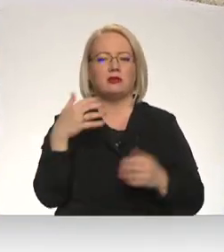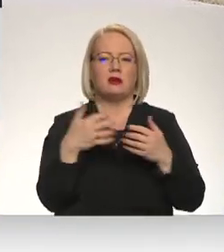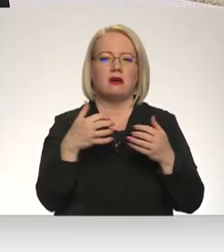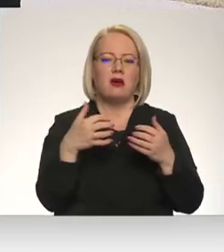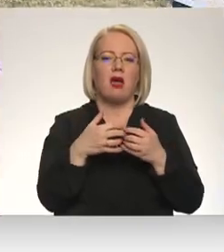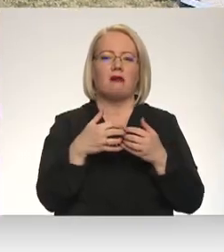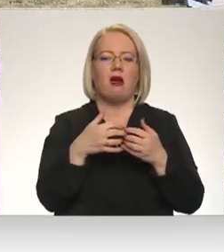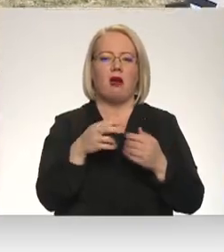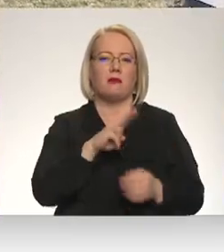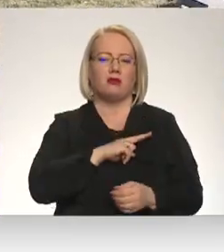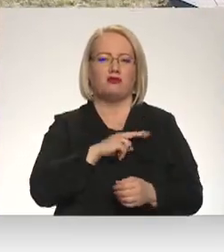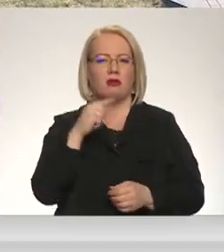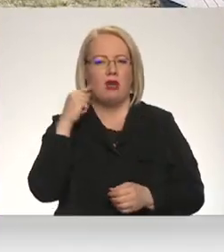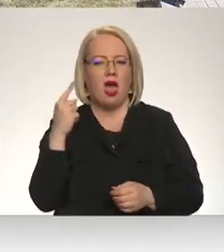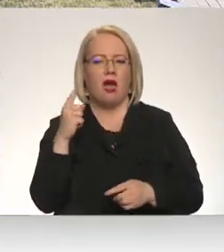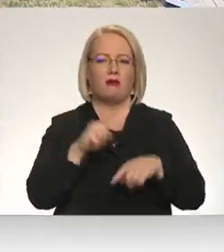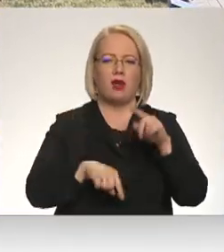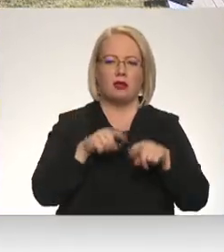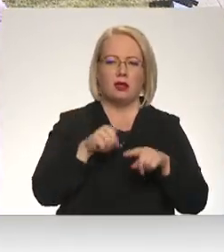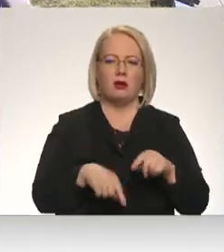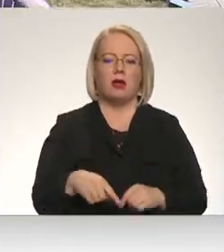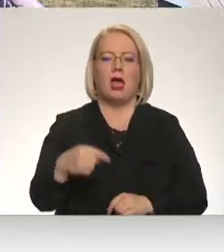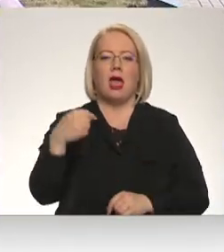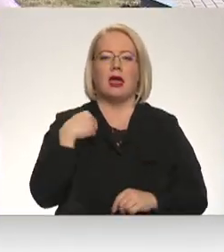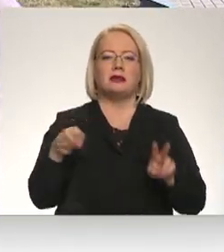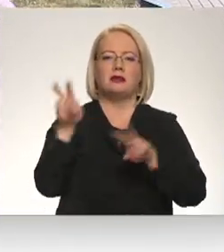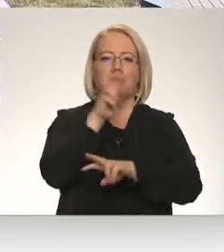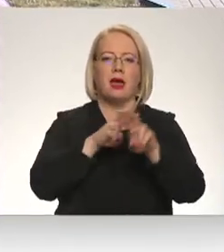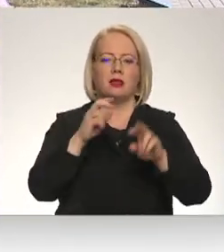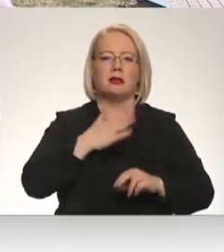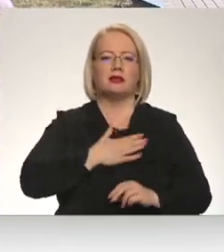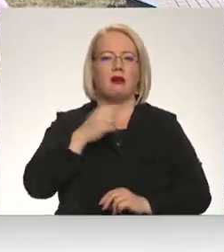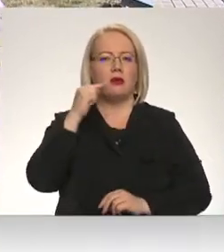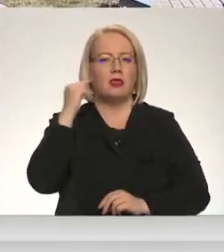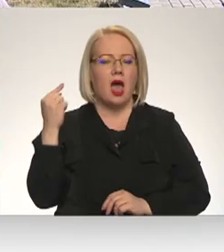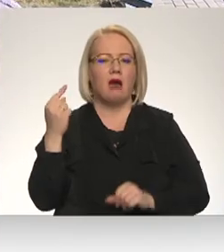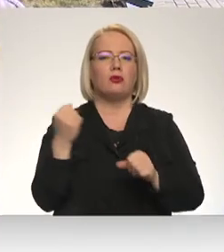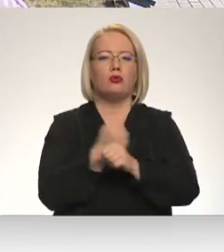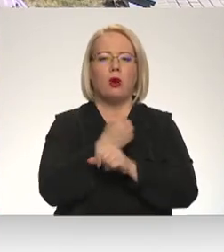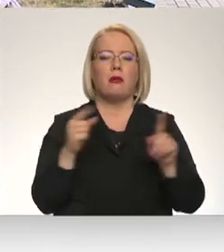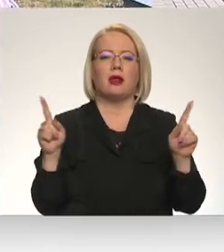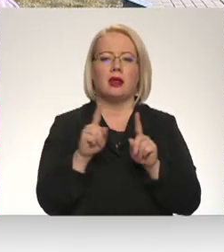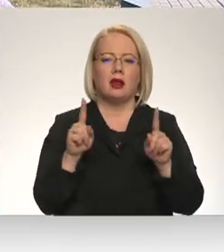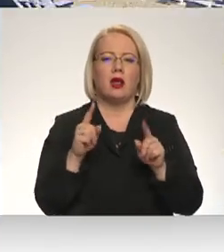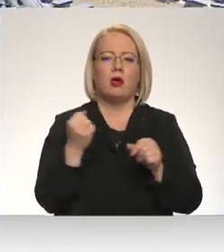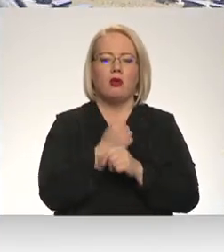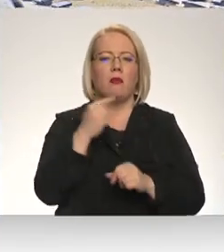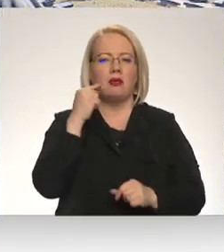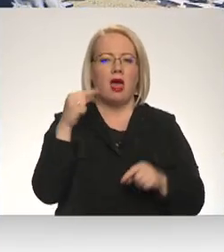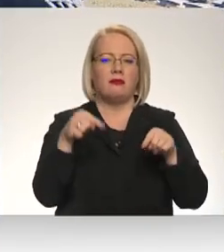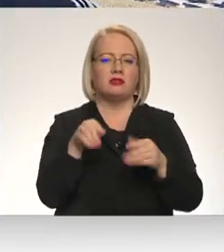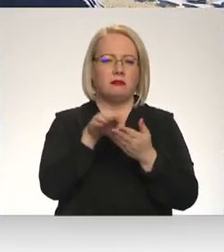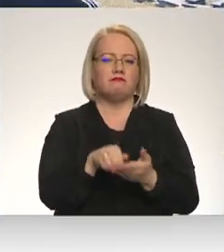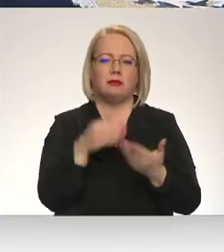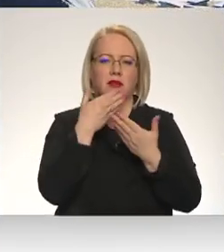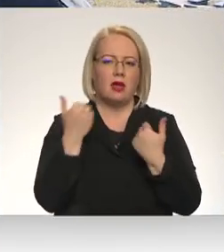brāli, radinieku. Es meklēju gan savu tēvu, varbūt es domāju, ka arī viņš ir tomēr, bet tomēr viņš te nav. Nāku